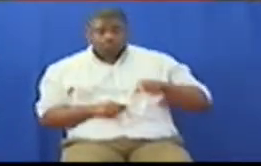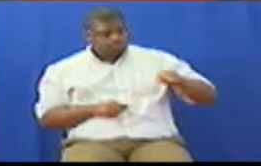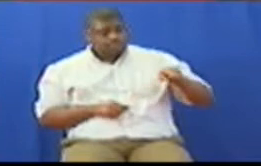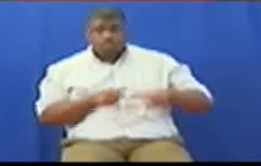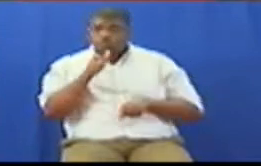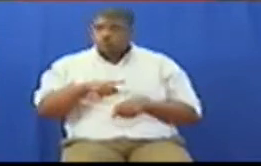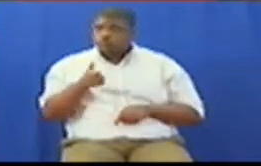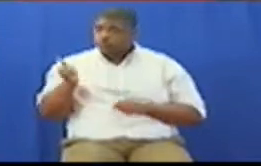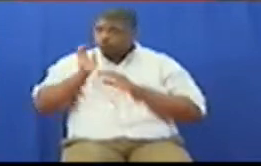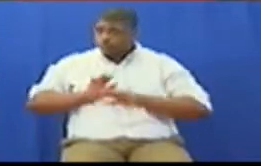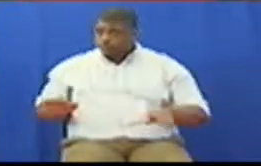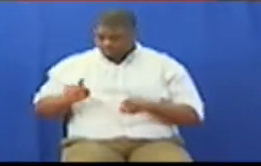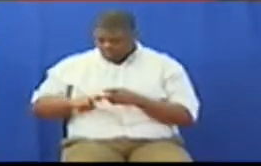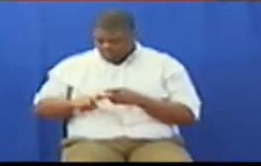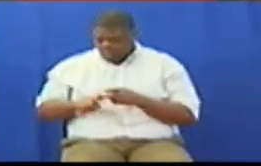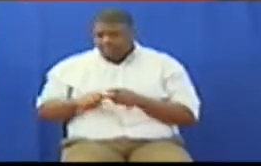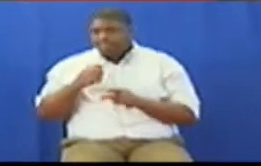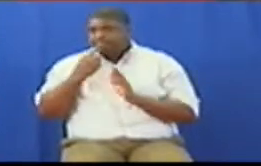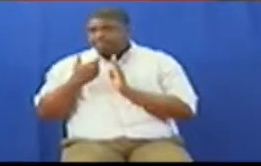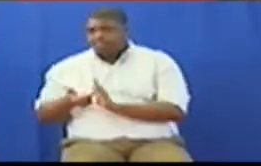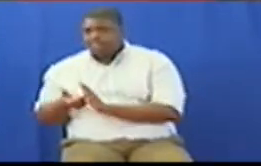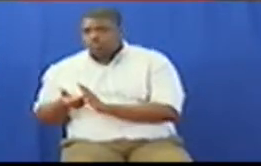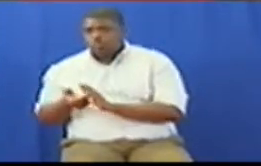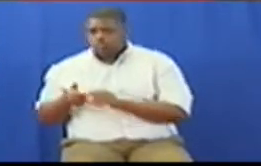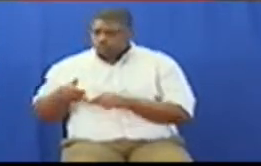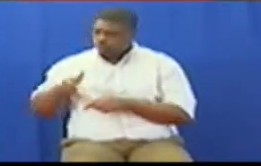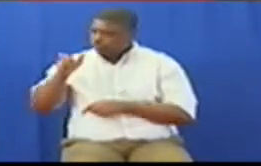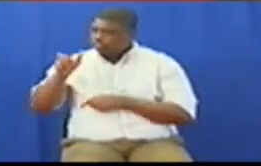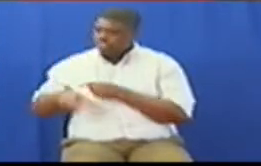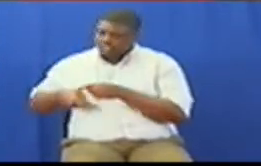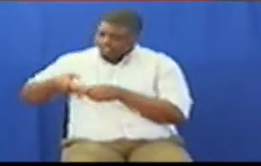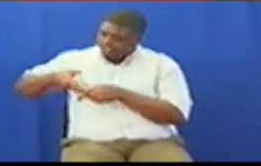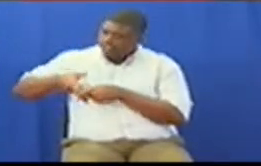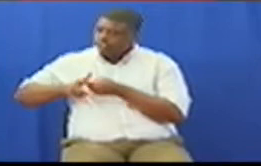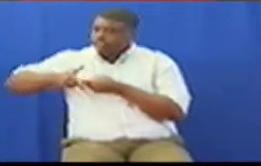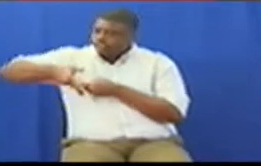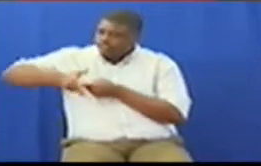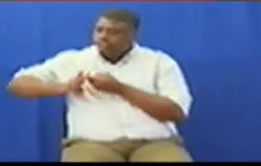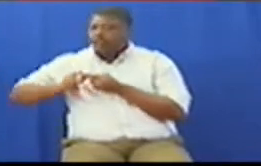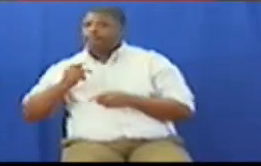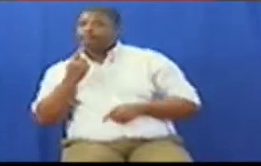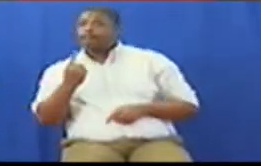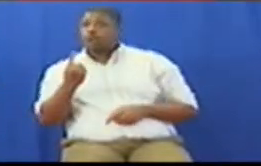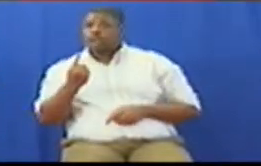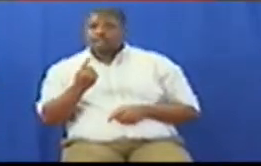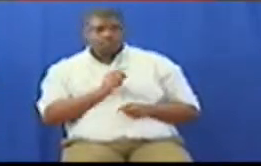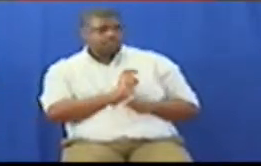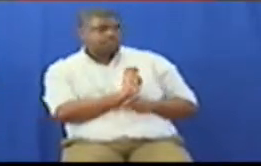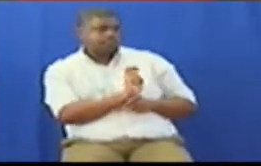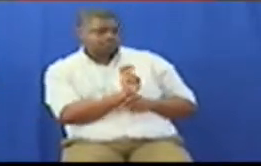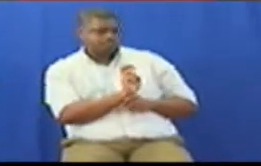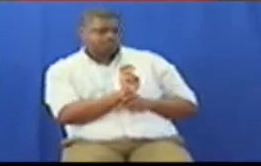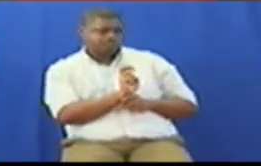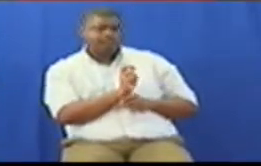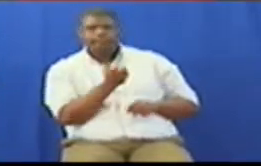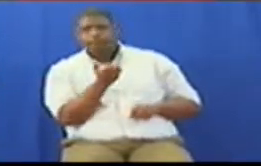tuseme unaweza ukawa una engineer mmoja, mhandisi mmoja. Mhandisi yeye anaweza akasimamia tuseme